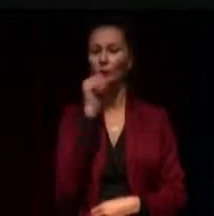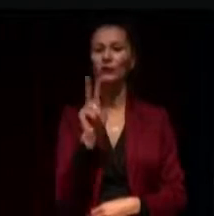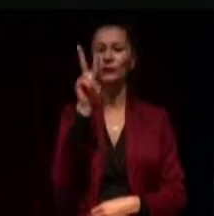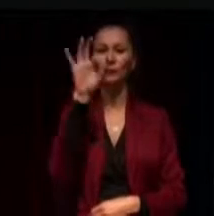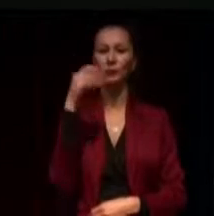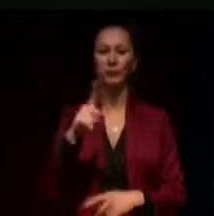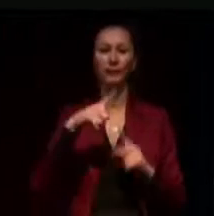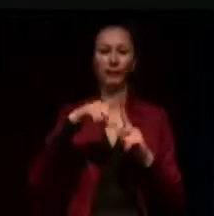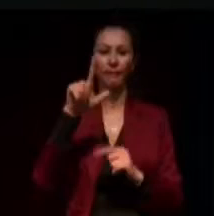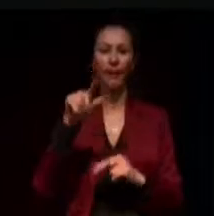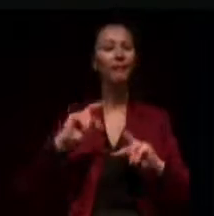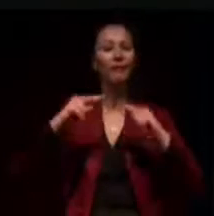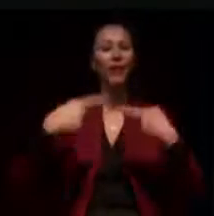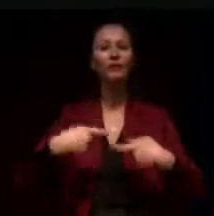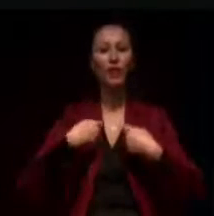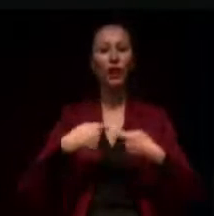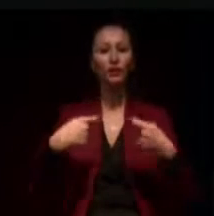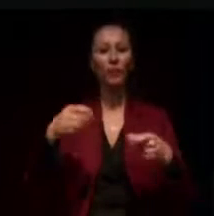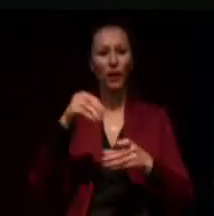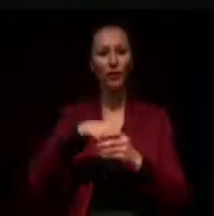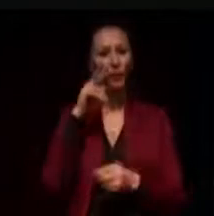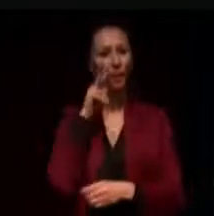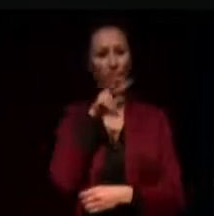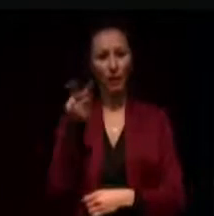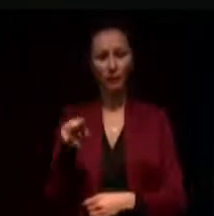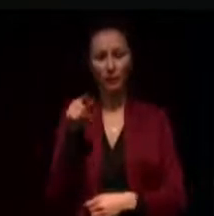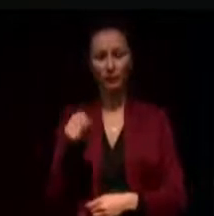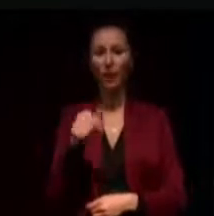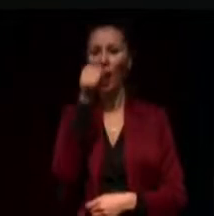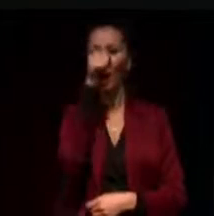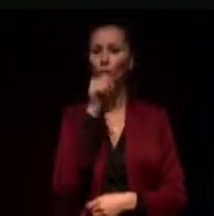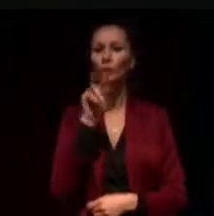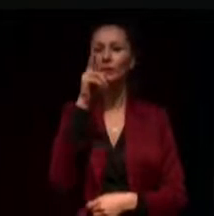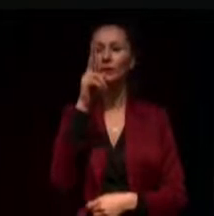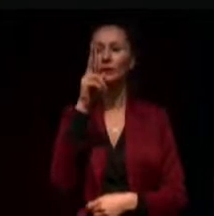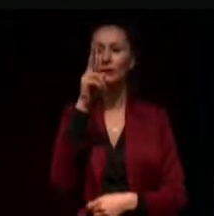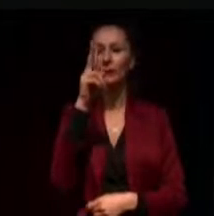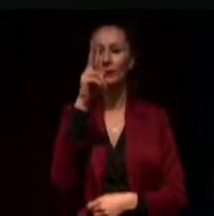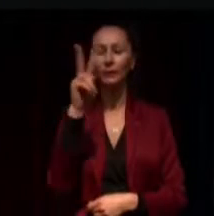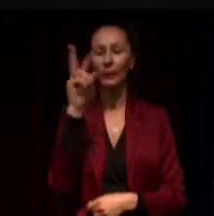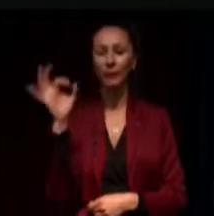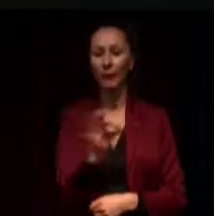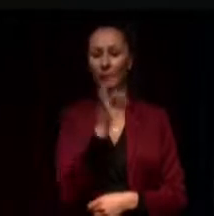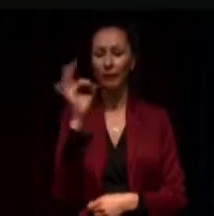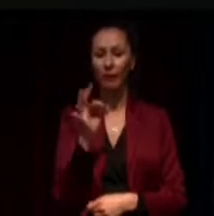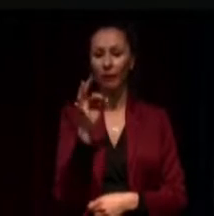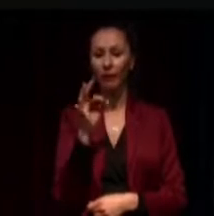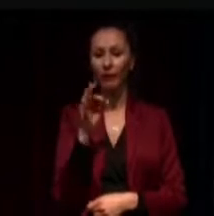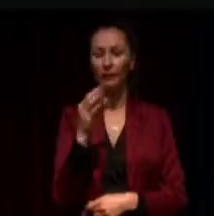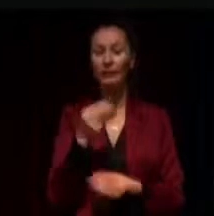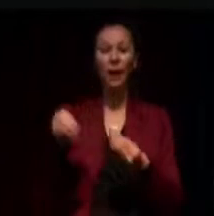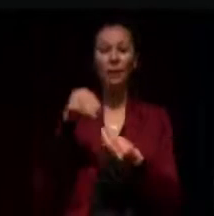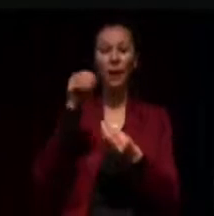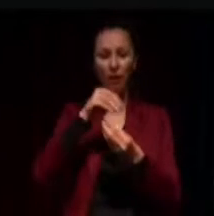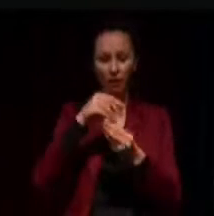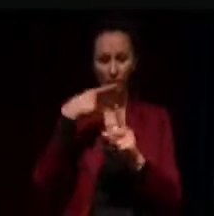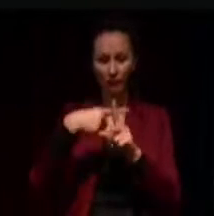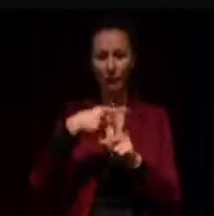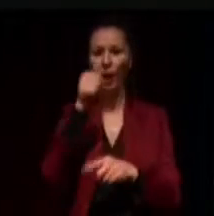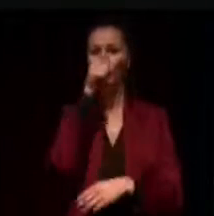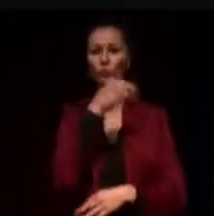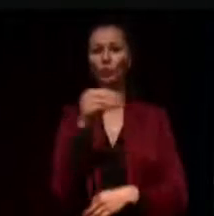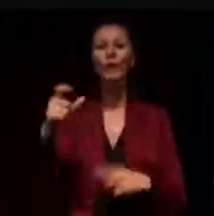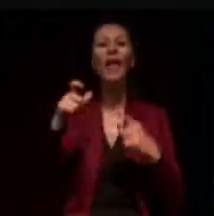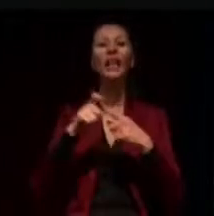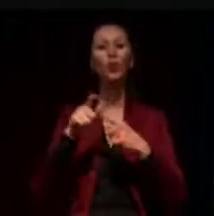3.771.671.000 Türk lirasıdır. Transfer harcamalarına baktığımızda 620 milyar sermaye artırımı, 600